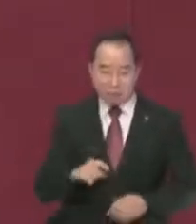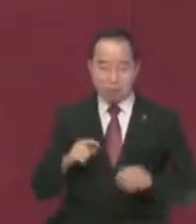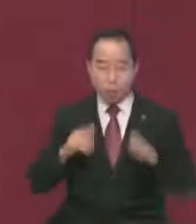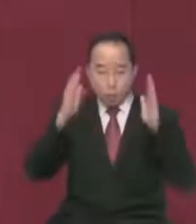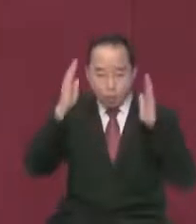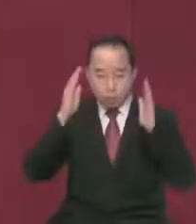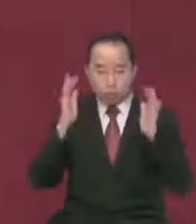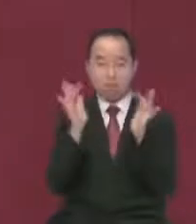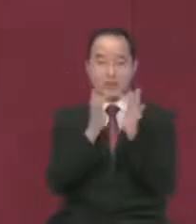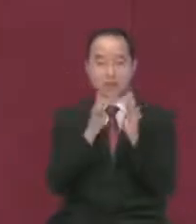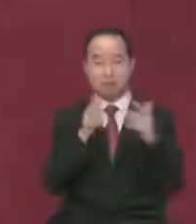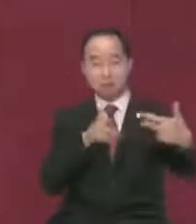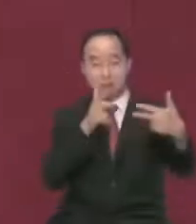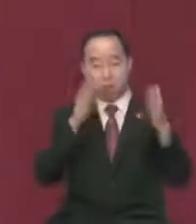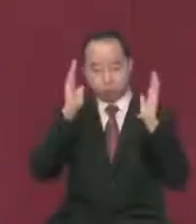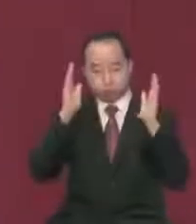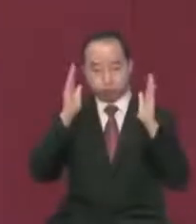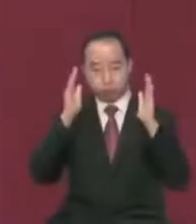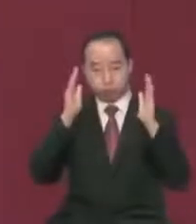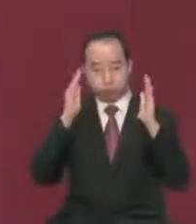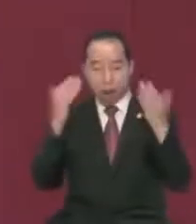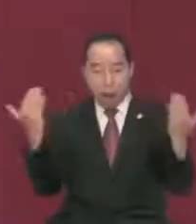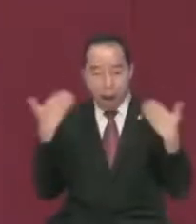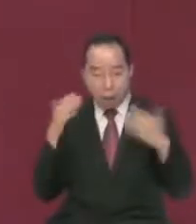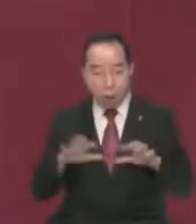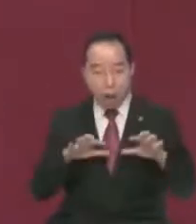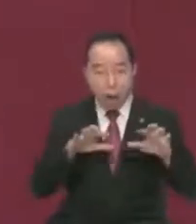어쩌다 학교에 가도 대화가 금지됩니다.